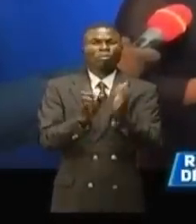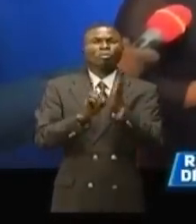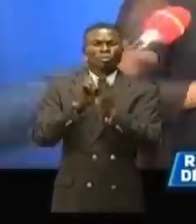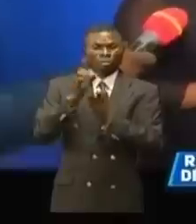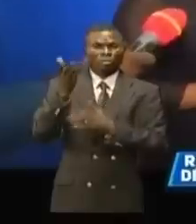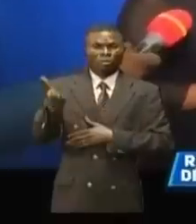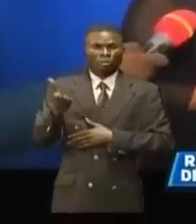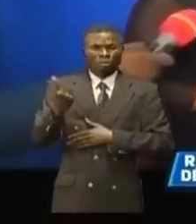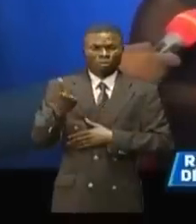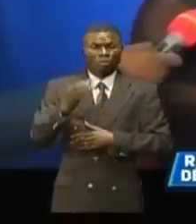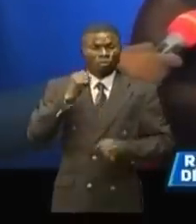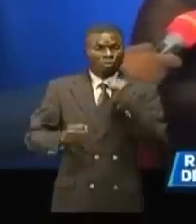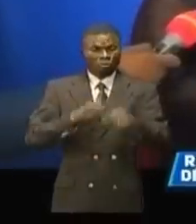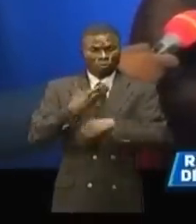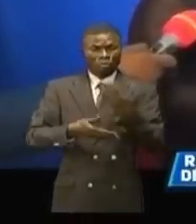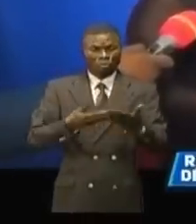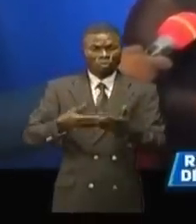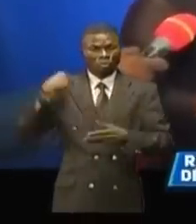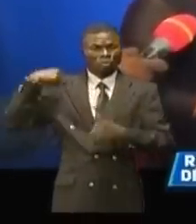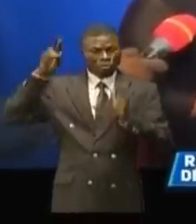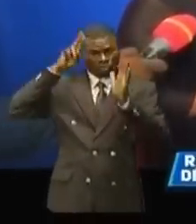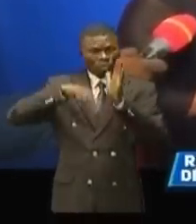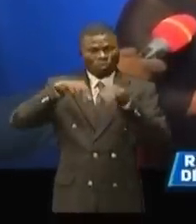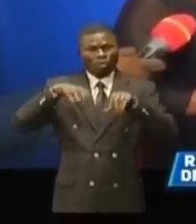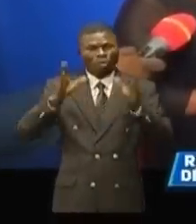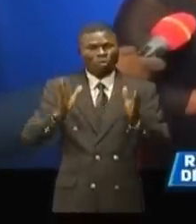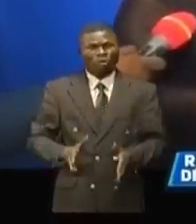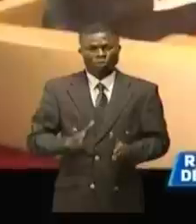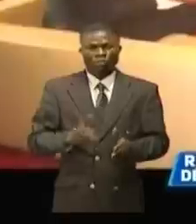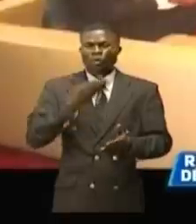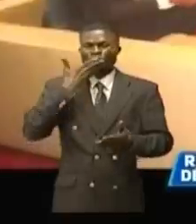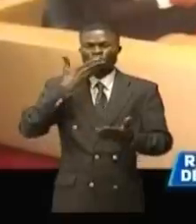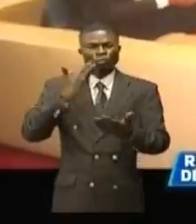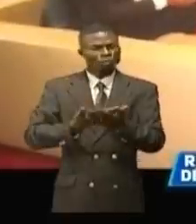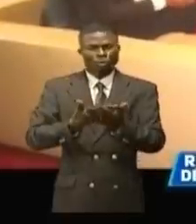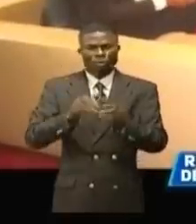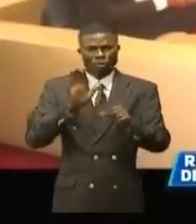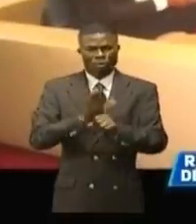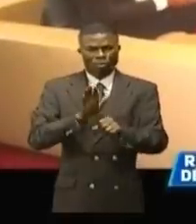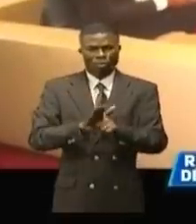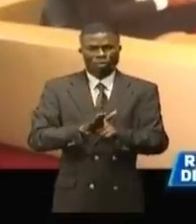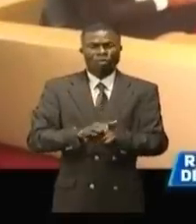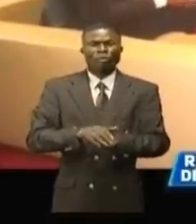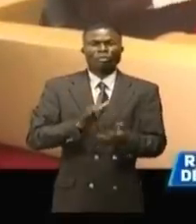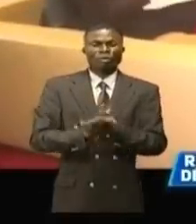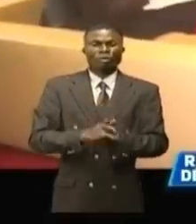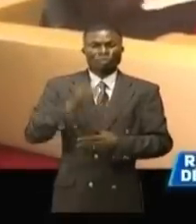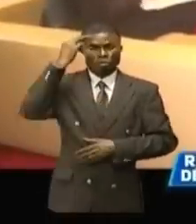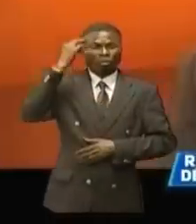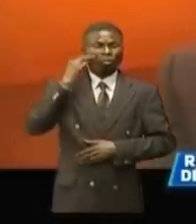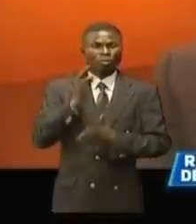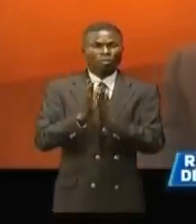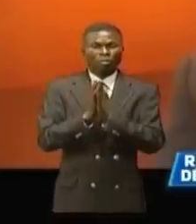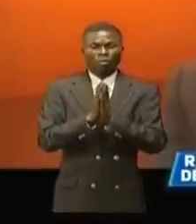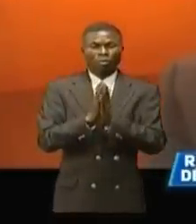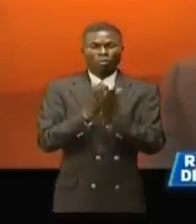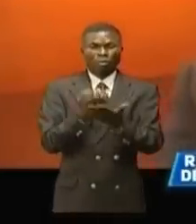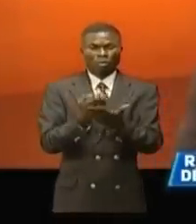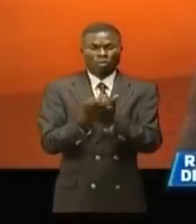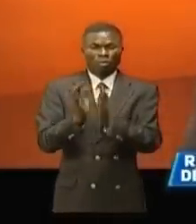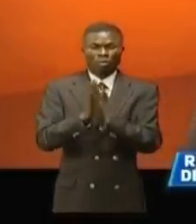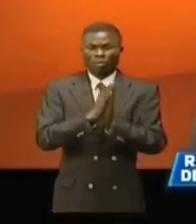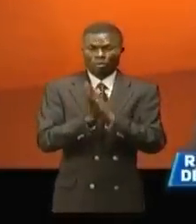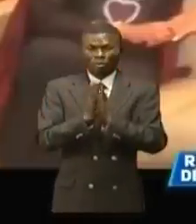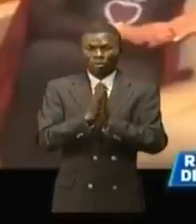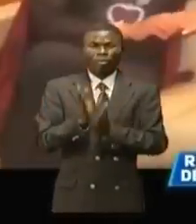développement. Les efforts fournis par le gouvernement congolais sont louables. Le numéro 1 de l'économie nationale, le docteur Vital